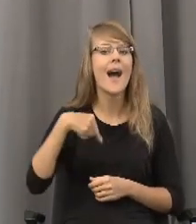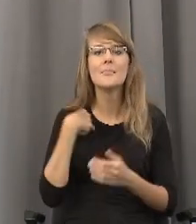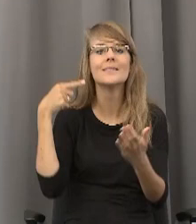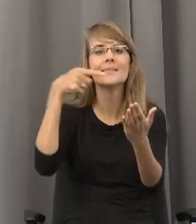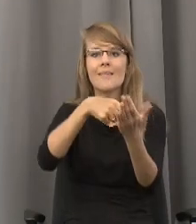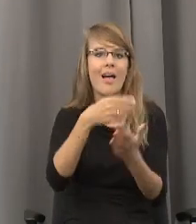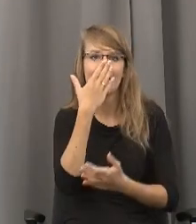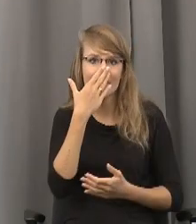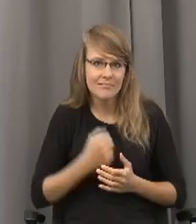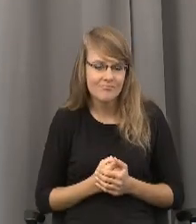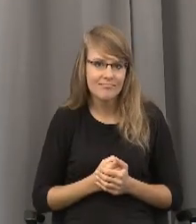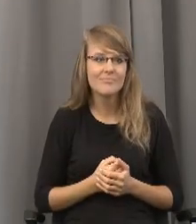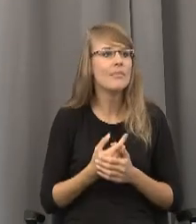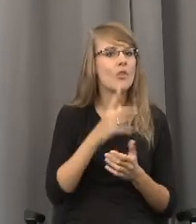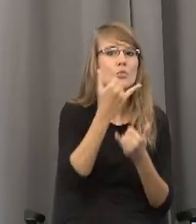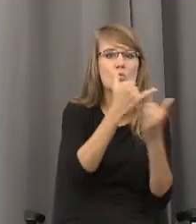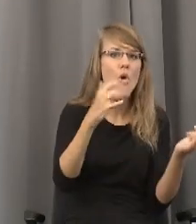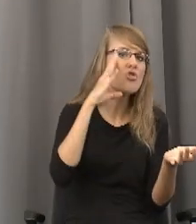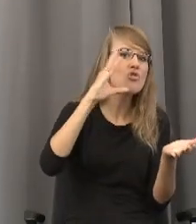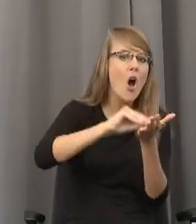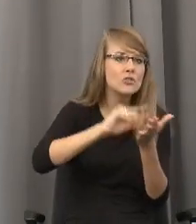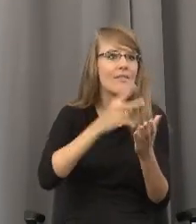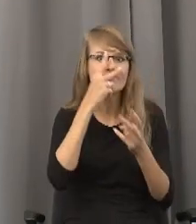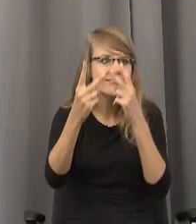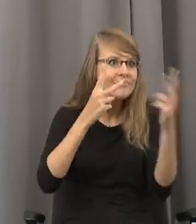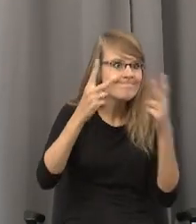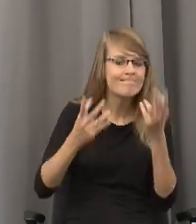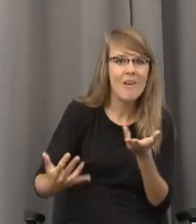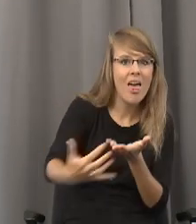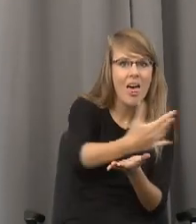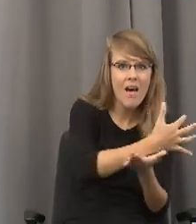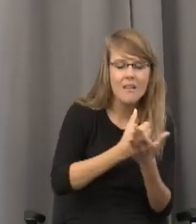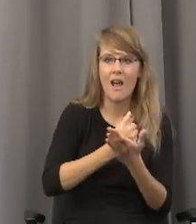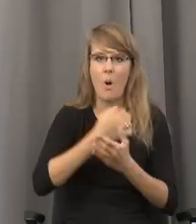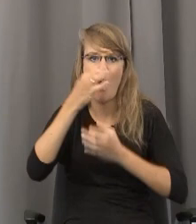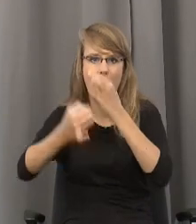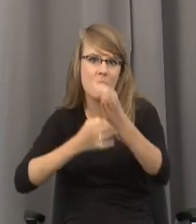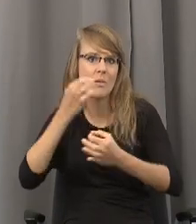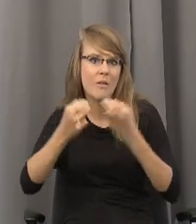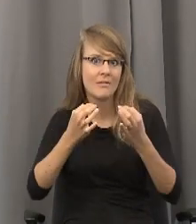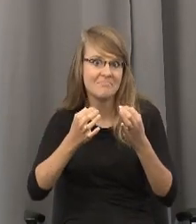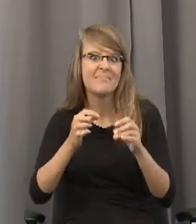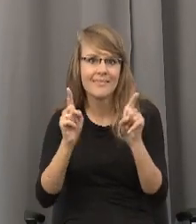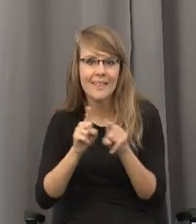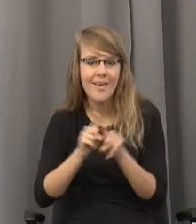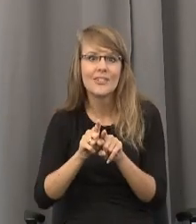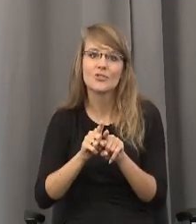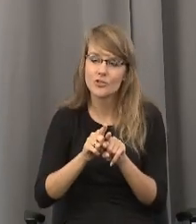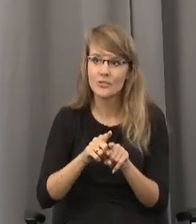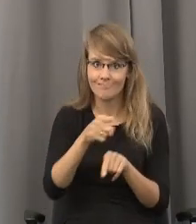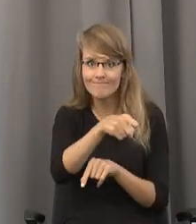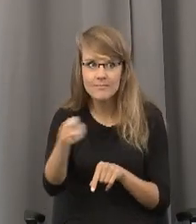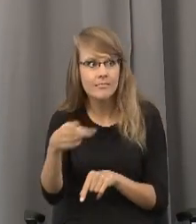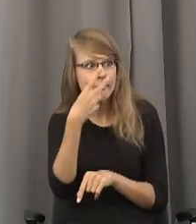jest taki, żeby zbierać te różne doświadczenia i mówić, ale także dawać Państwu szansę, aby z tymi dobrymi praktykami w